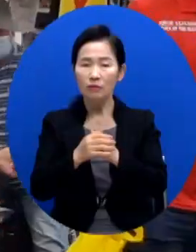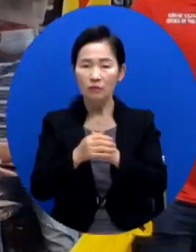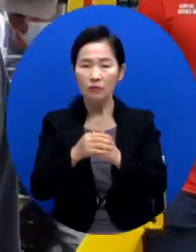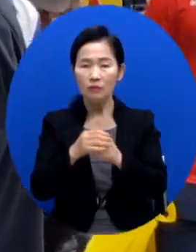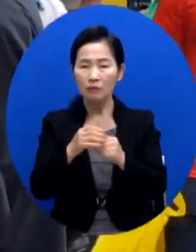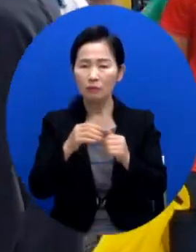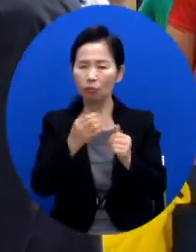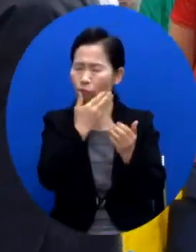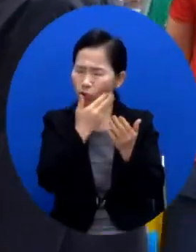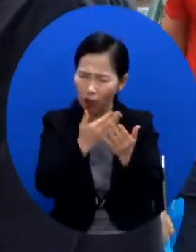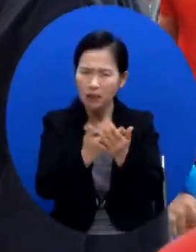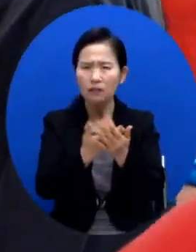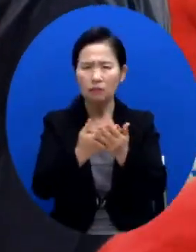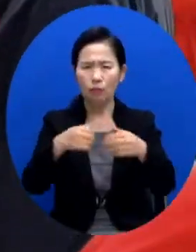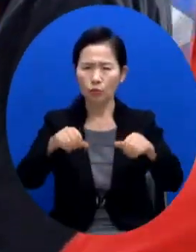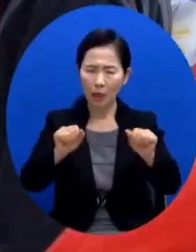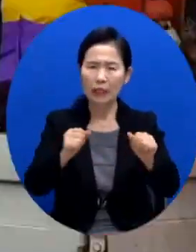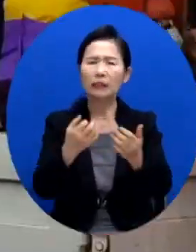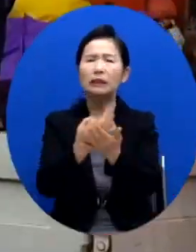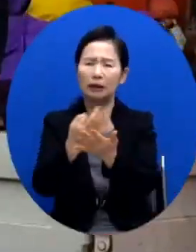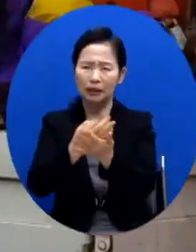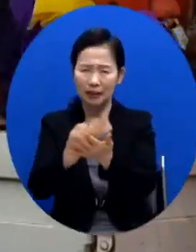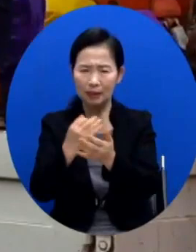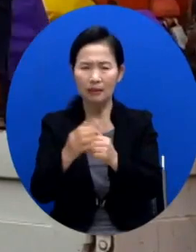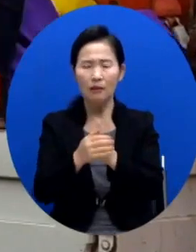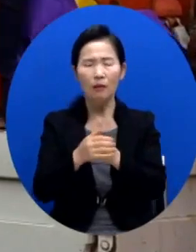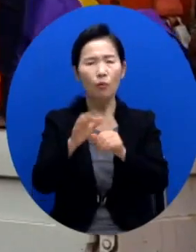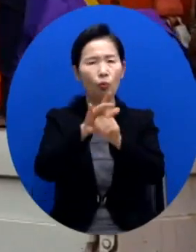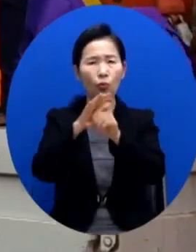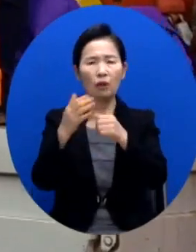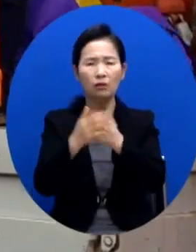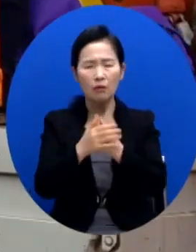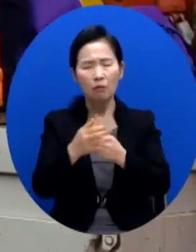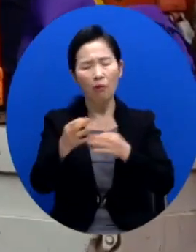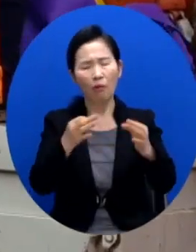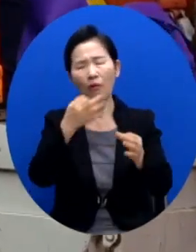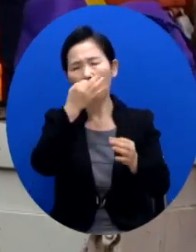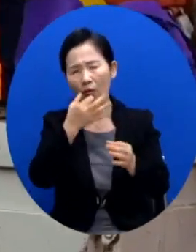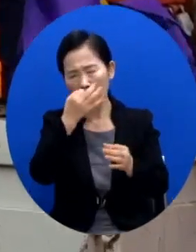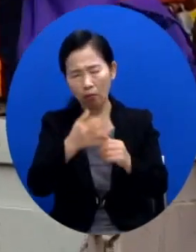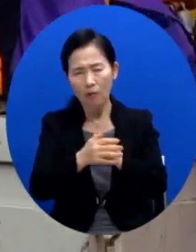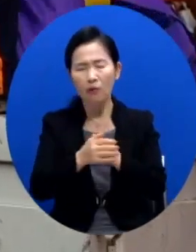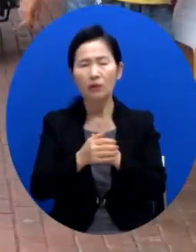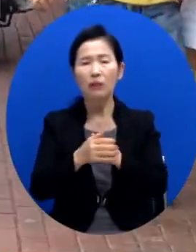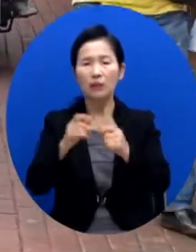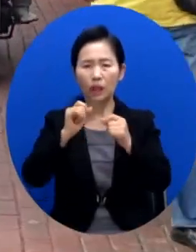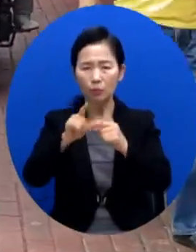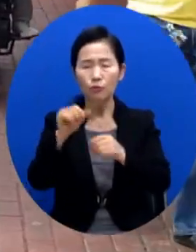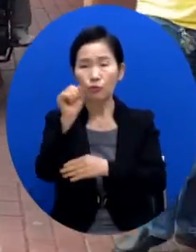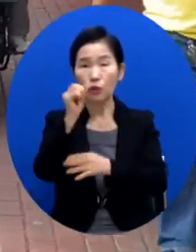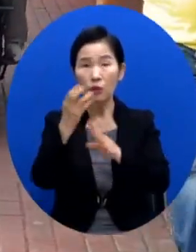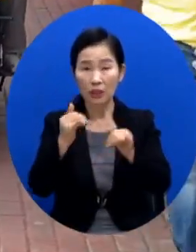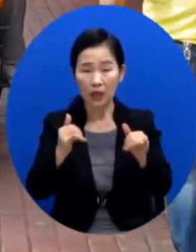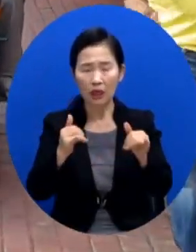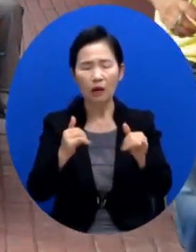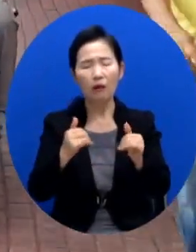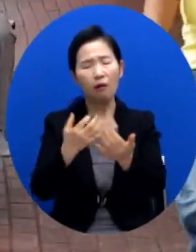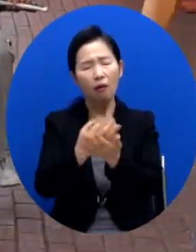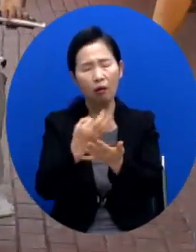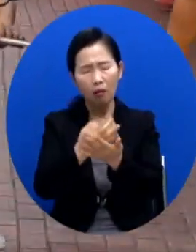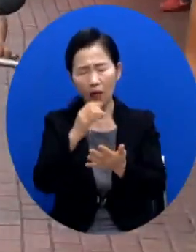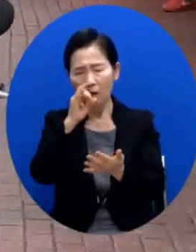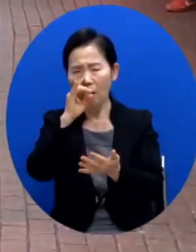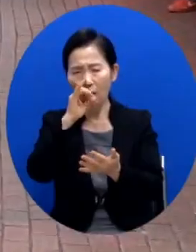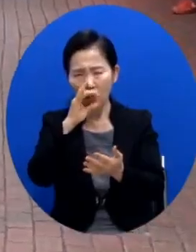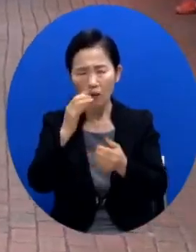하나입니다. 코로나19로 지역의 봉쇄정책이 장기화되면서 트라이시클 운전자들 대부분이 소득 감소로 생계 위기에